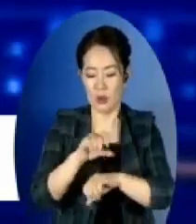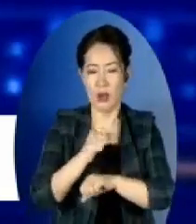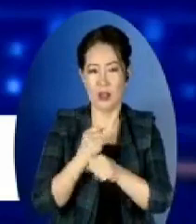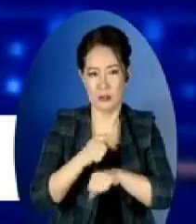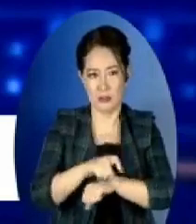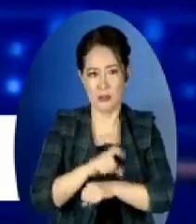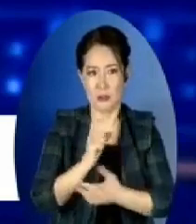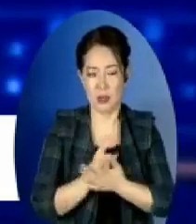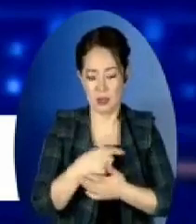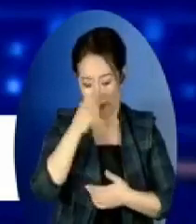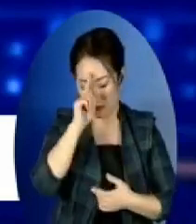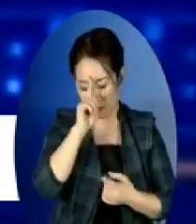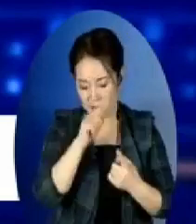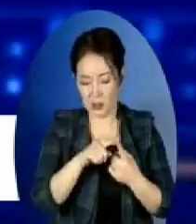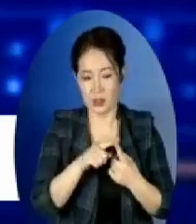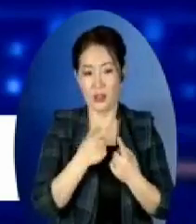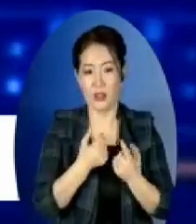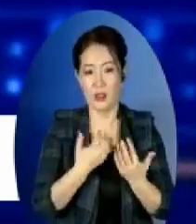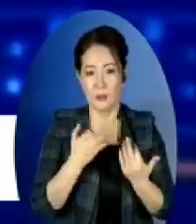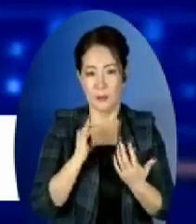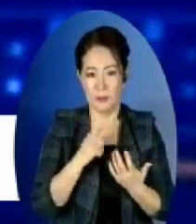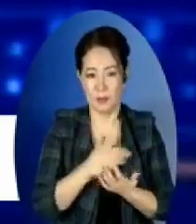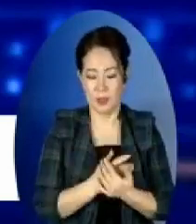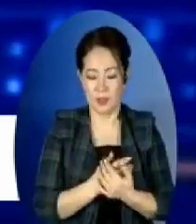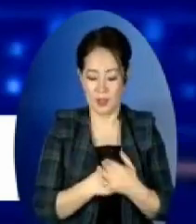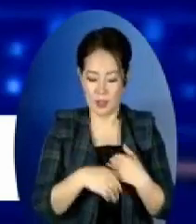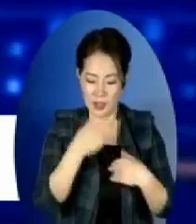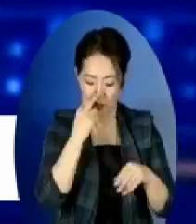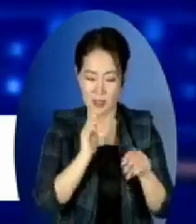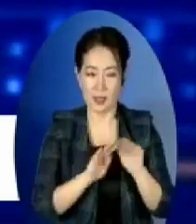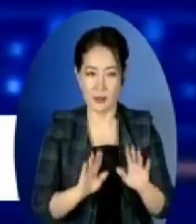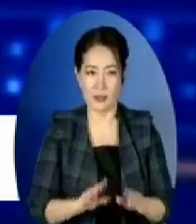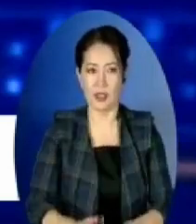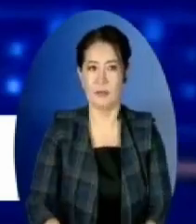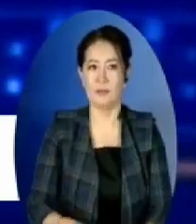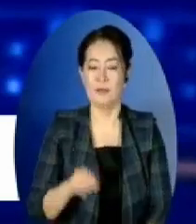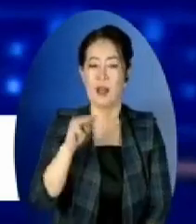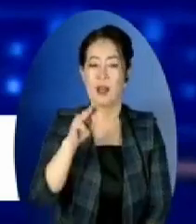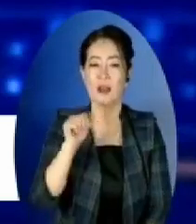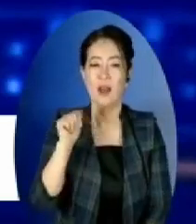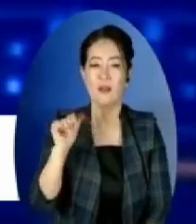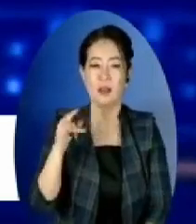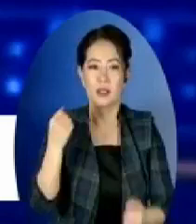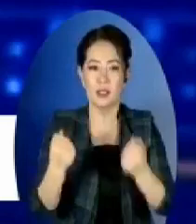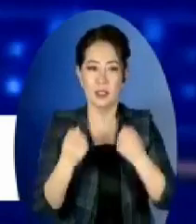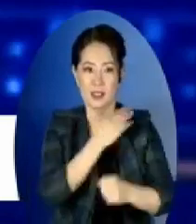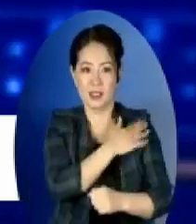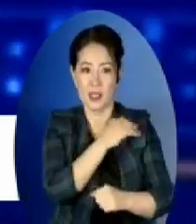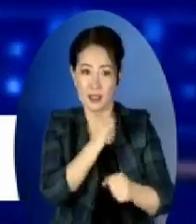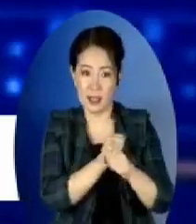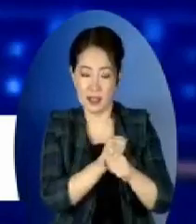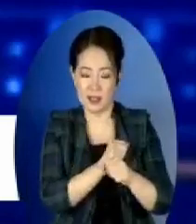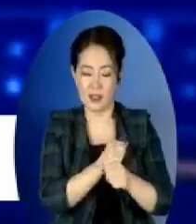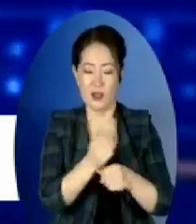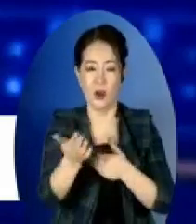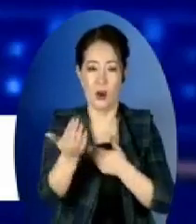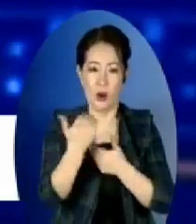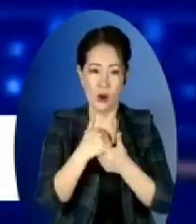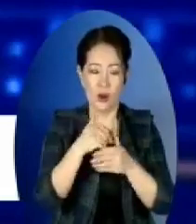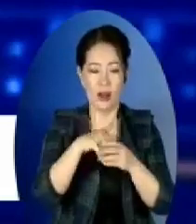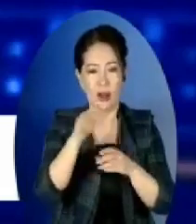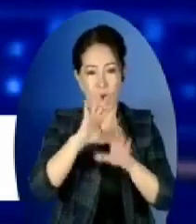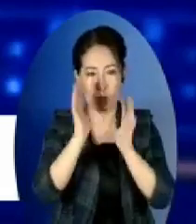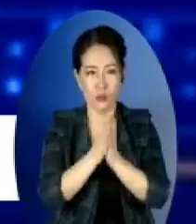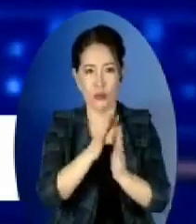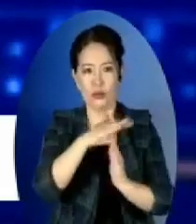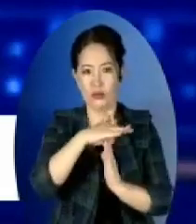хүмүүс байгаа. За эрүүл мэндэс зохиолж байгаа тийм ээ. Яг энэ дээр бол хяналтаа тавьж байгаа. За тэр үндэстэй алднаас товчоогоор гарч байгаа болон орж байгаа тэр хэрэгслийг